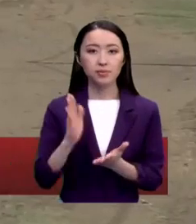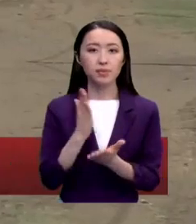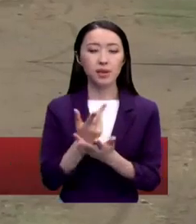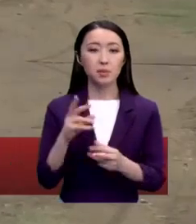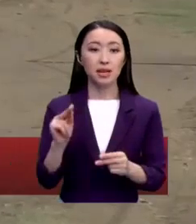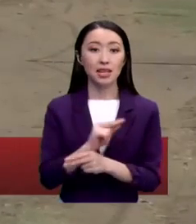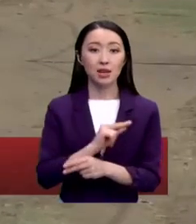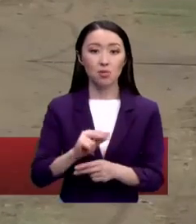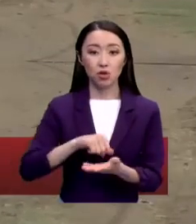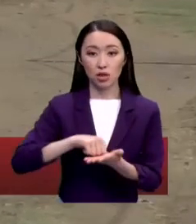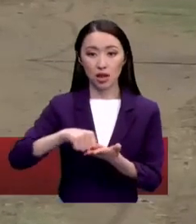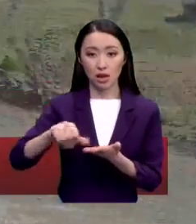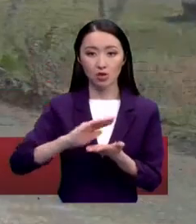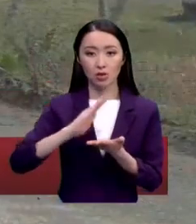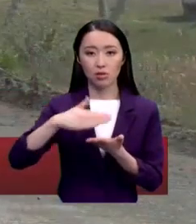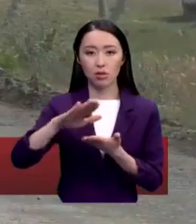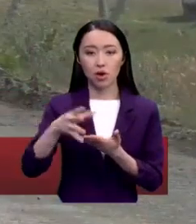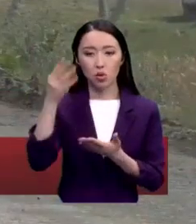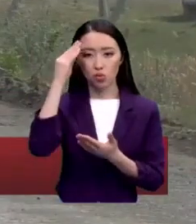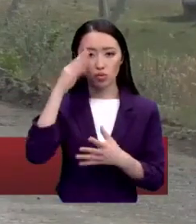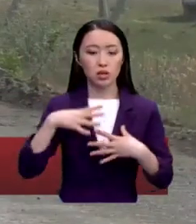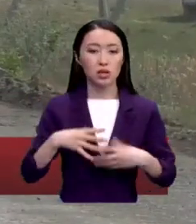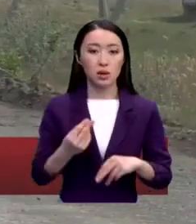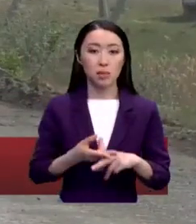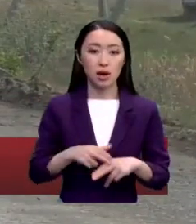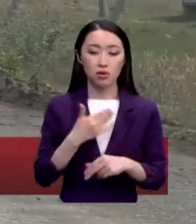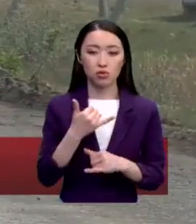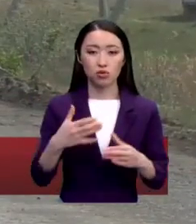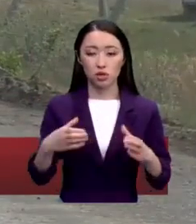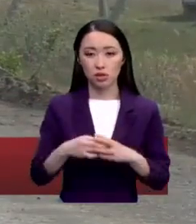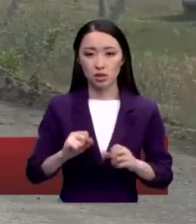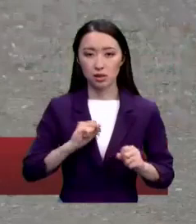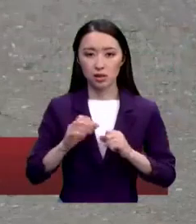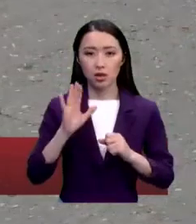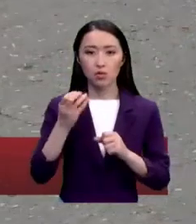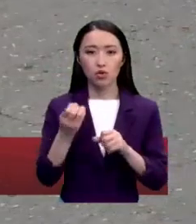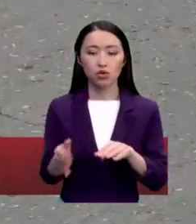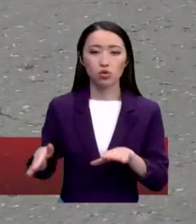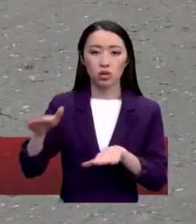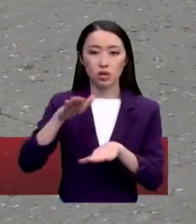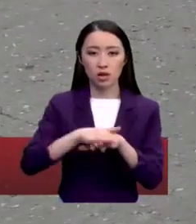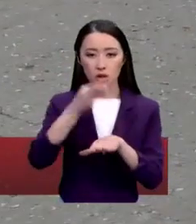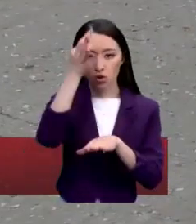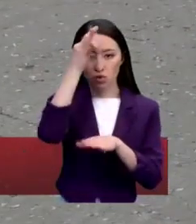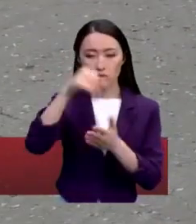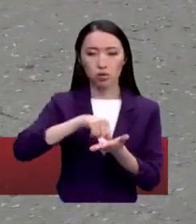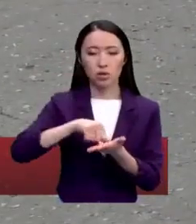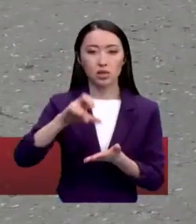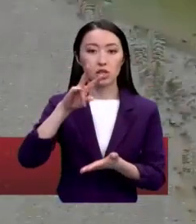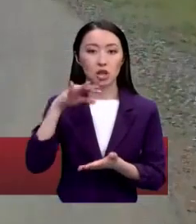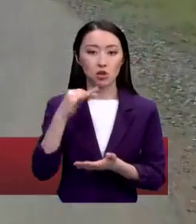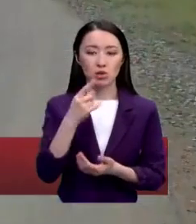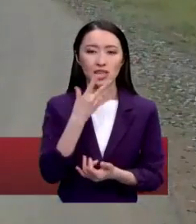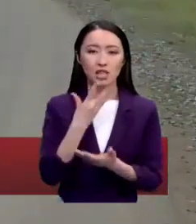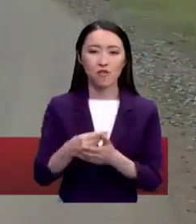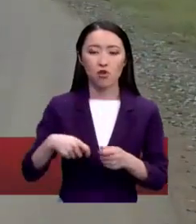работах рельеф этой дороги не был учтен. Теперь подрядчику необходимо уложить сверху дорожного полотна выравнивающий слой. Правда, за